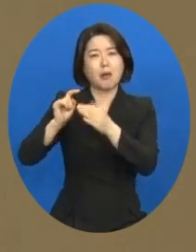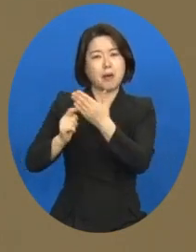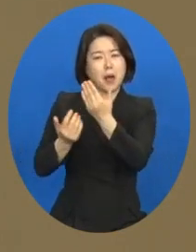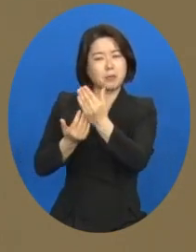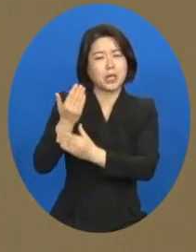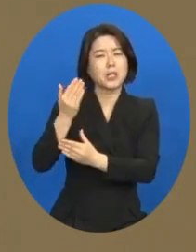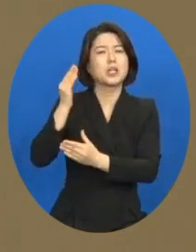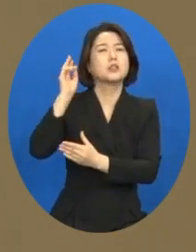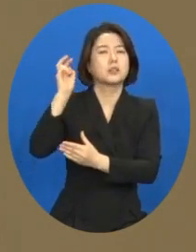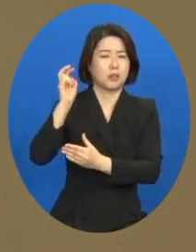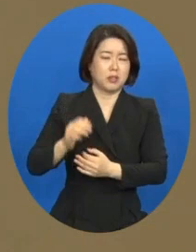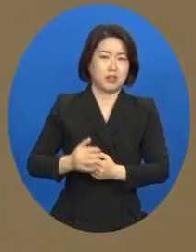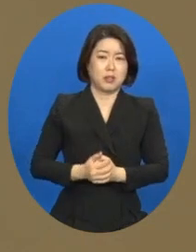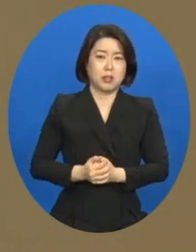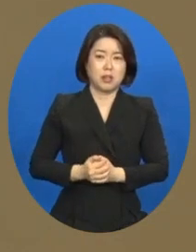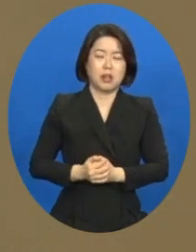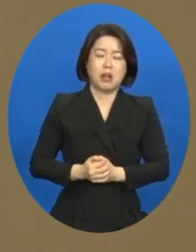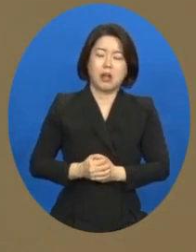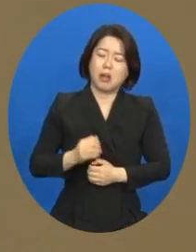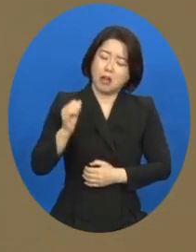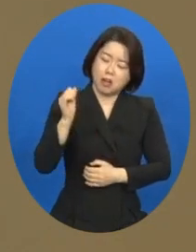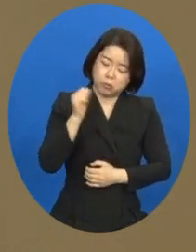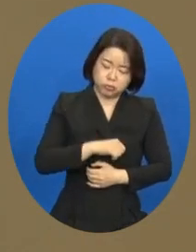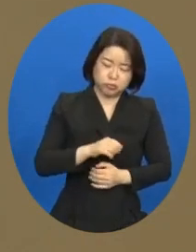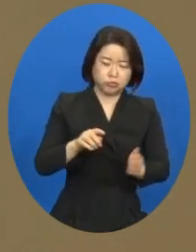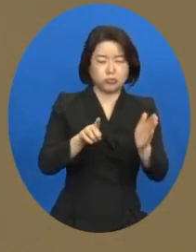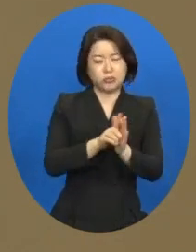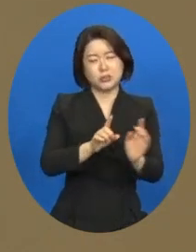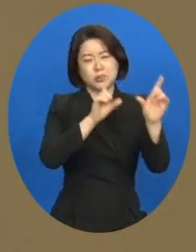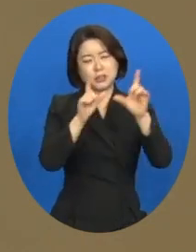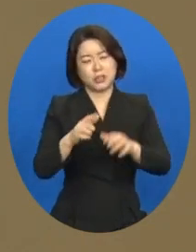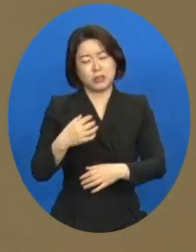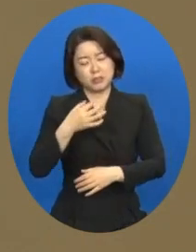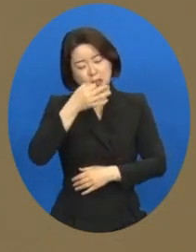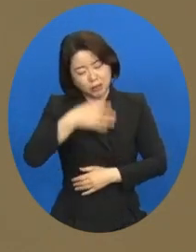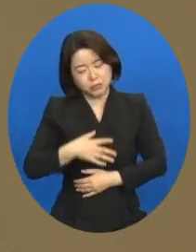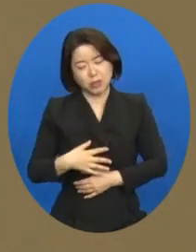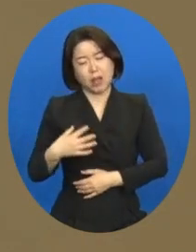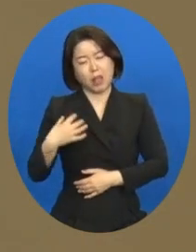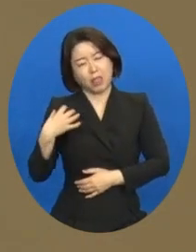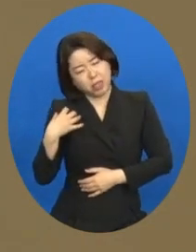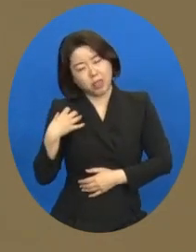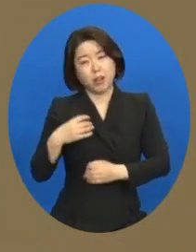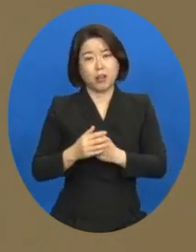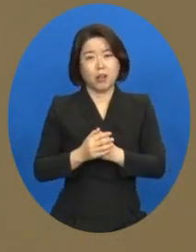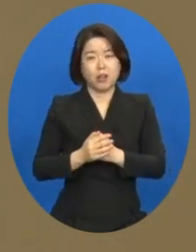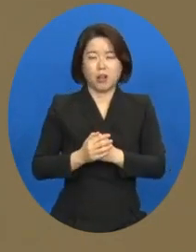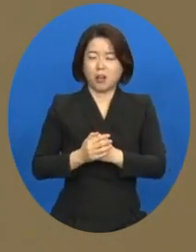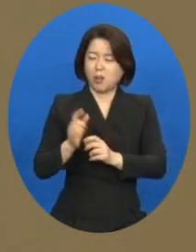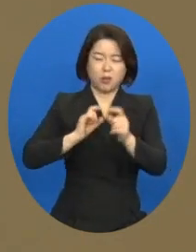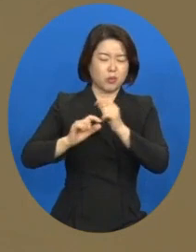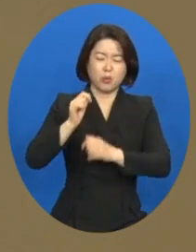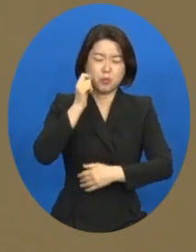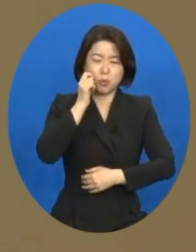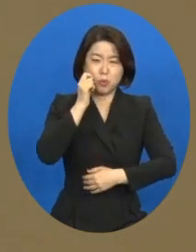들어요. 아우, 신앙생활 하는 것도 참 너무 벅차다. 아우, 난 도무지 더는